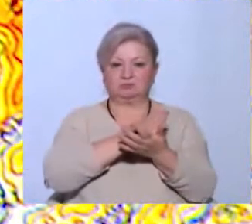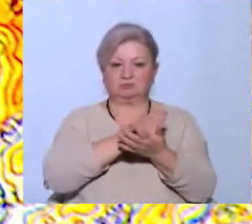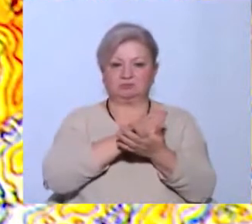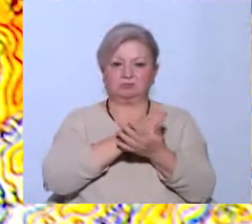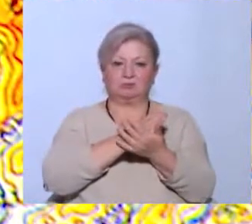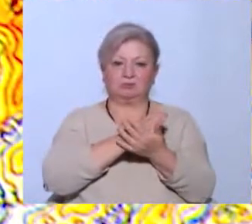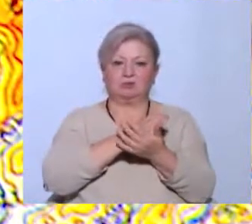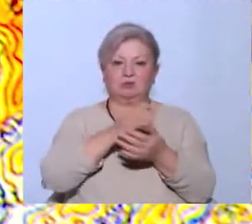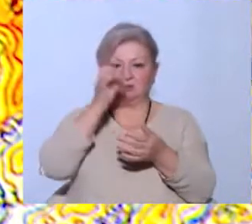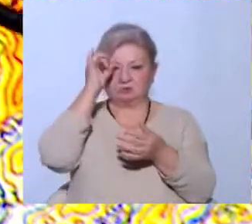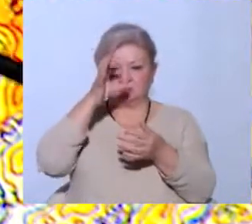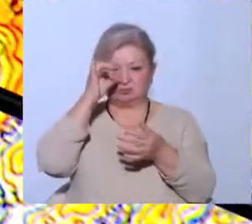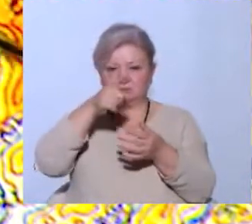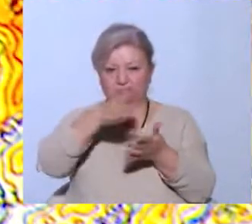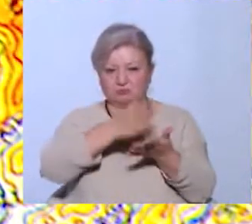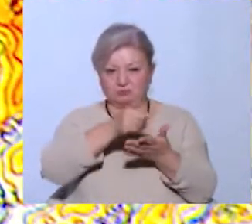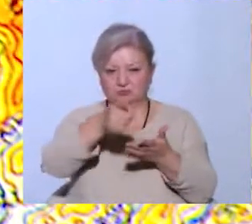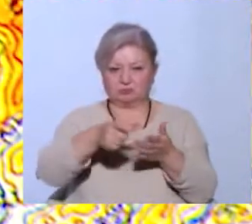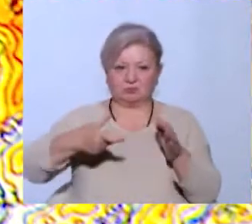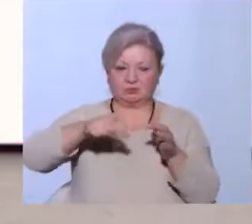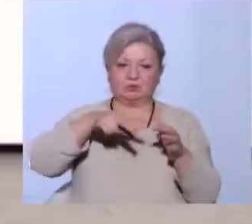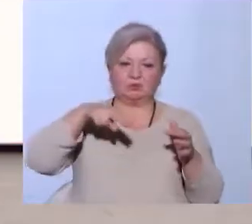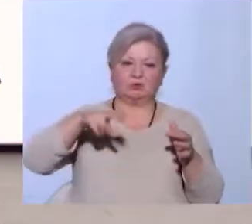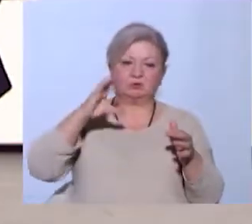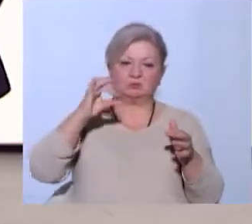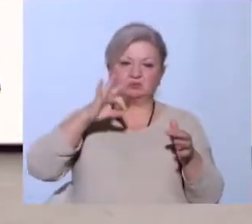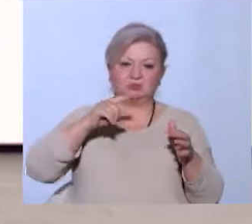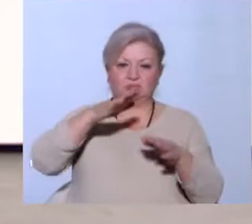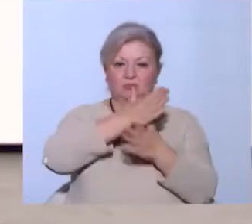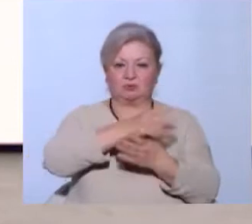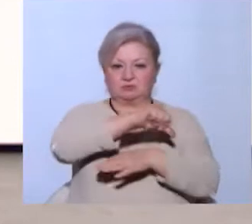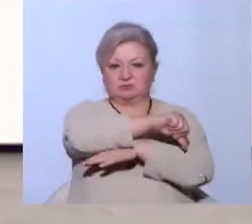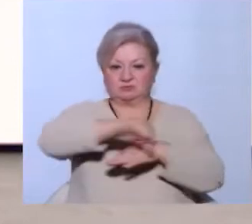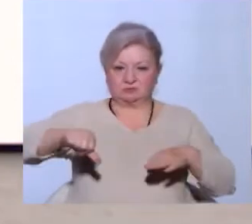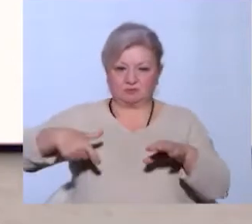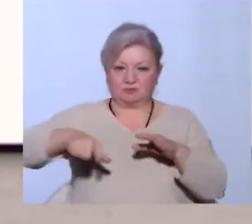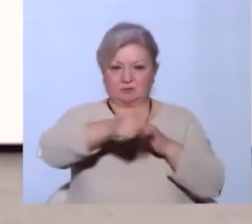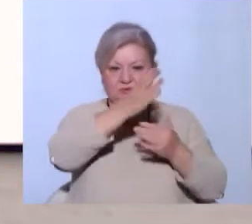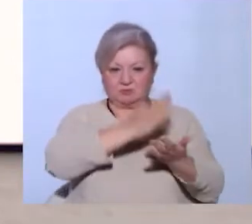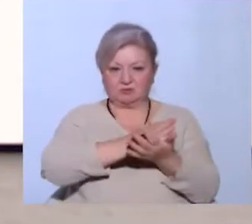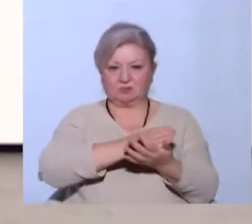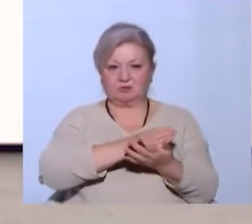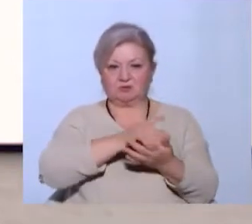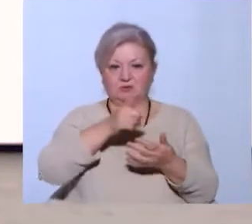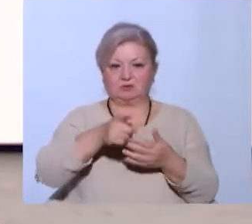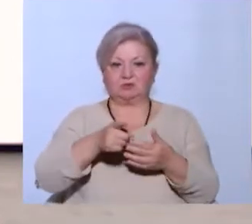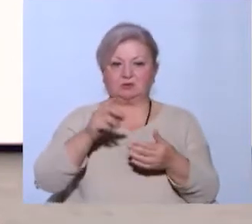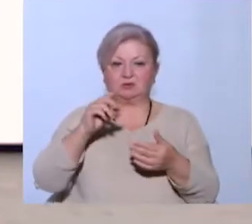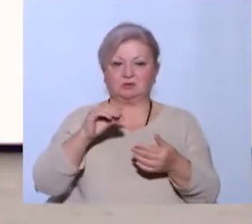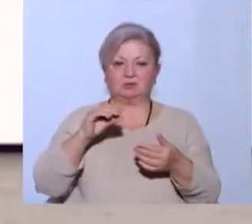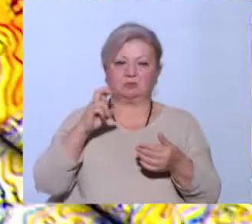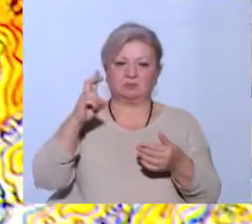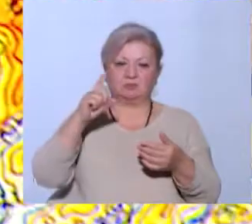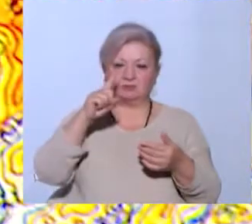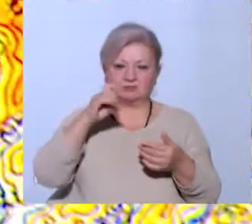დაქსელილი. ცნობილი მდინარეებიდან, როგორც გითხარით, მდინარე ფსოუ სასაზღვრო მდინარეა, ხოლო დანარჩენი მდინარეებიდან ცნობილია მდინარე ბზიფი,